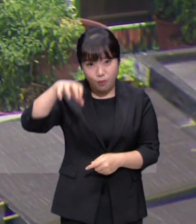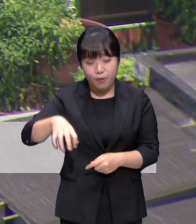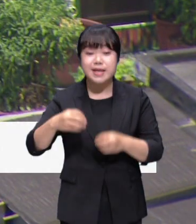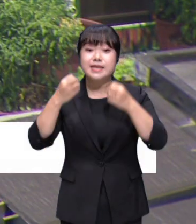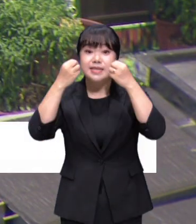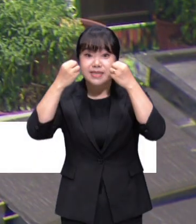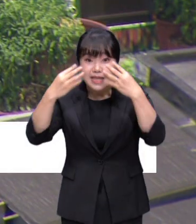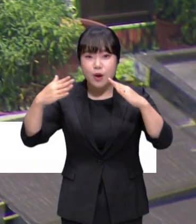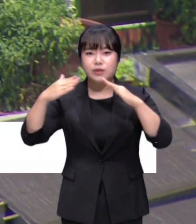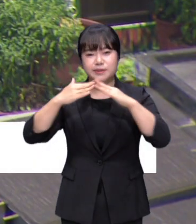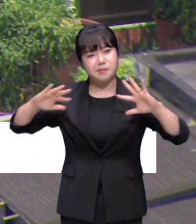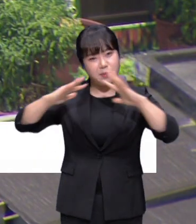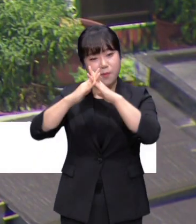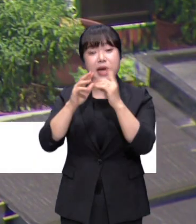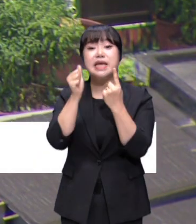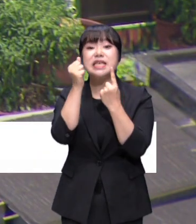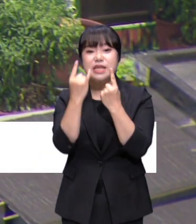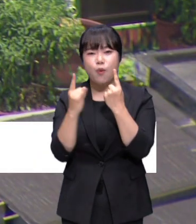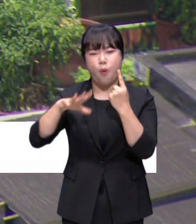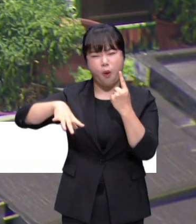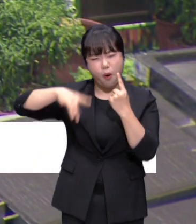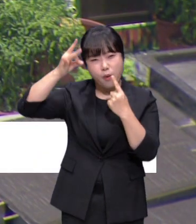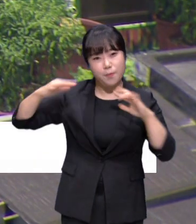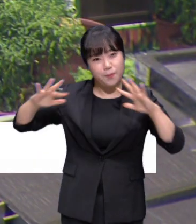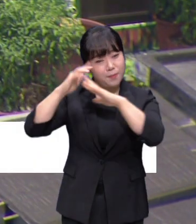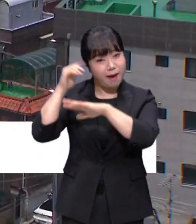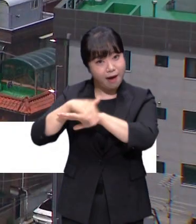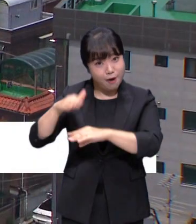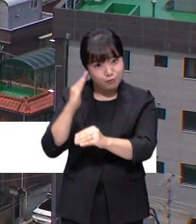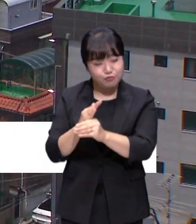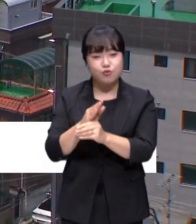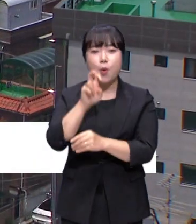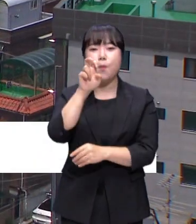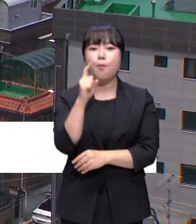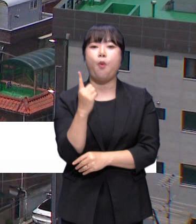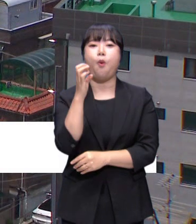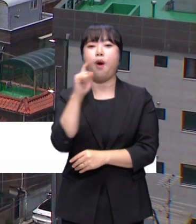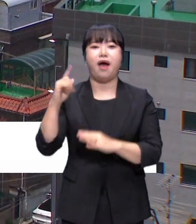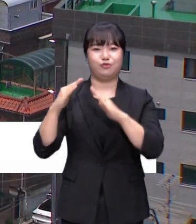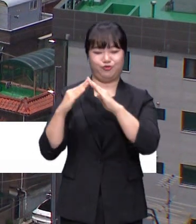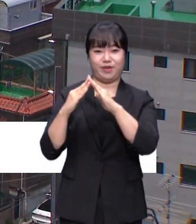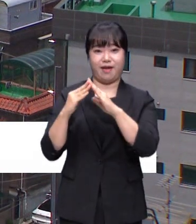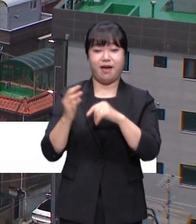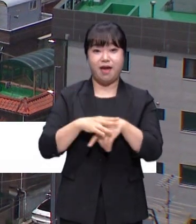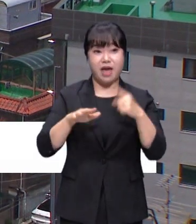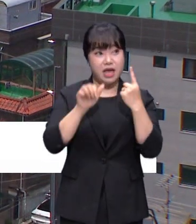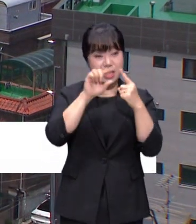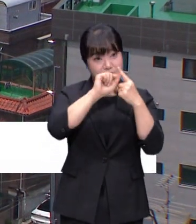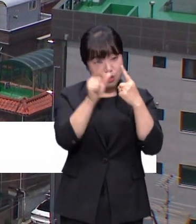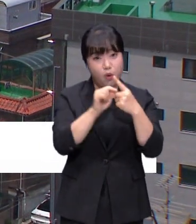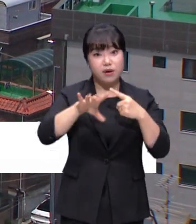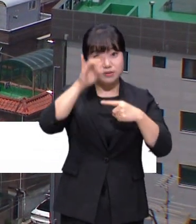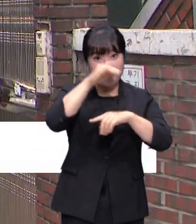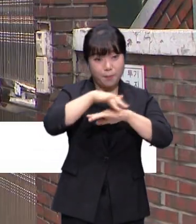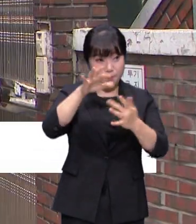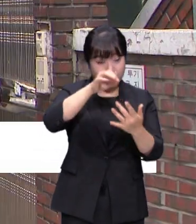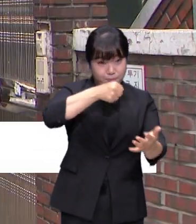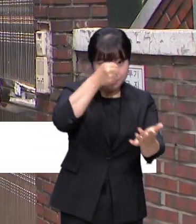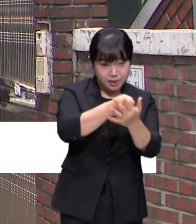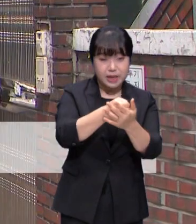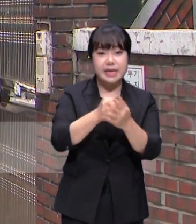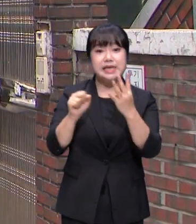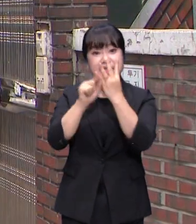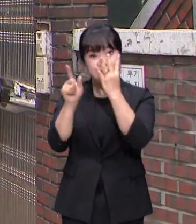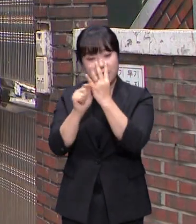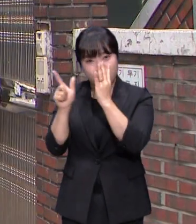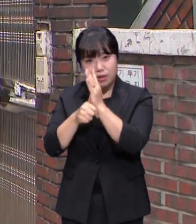중인 모아타운의 1호 사업지입니다. 지난 1월 처음 선정됐고 4월에는 사업계획안이 서울시